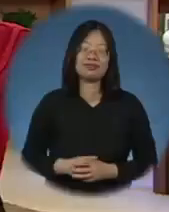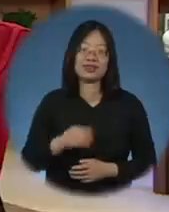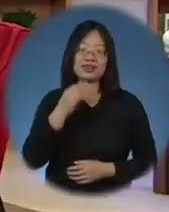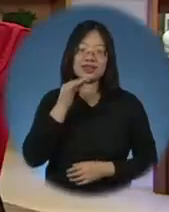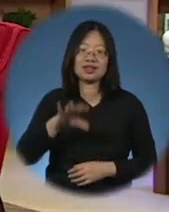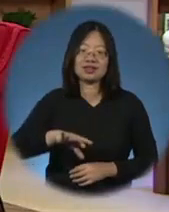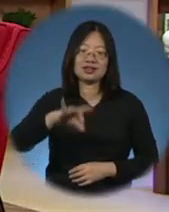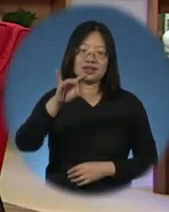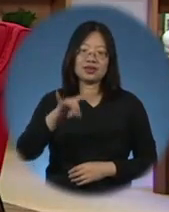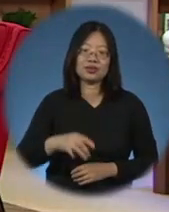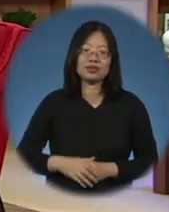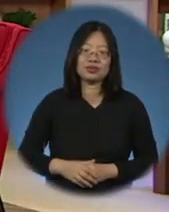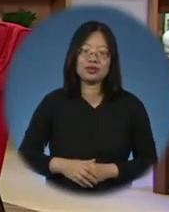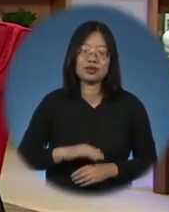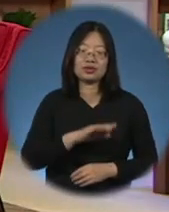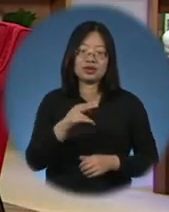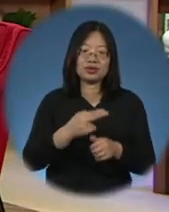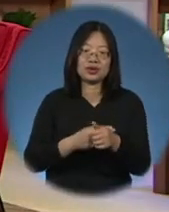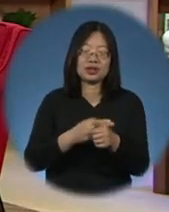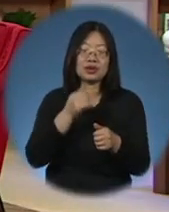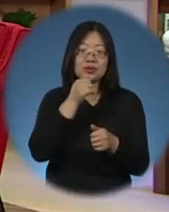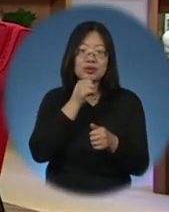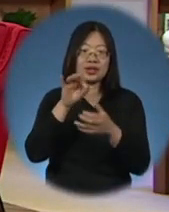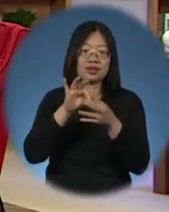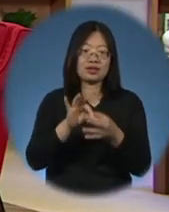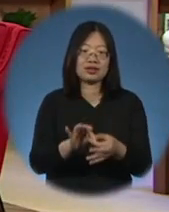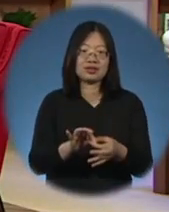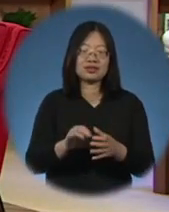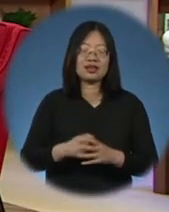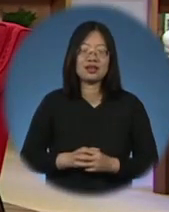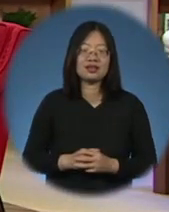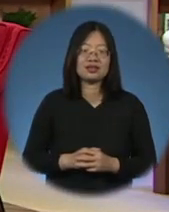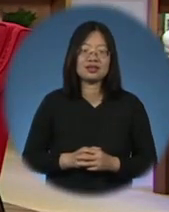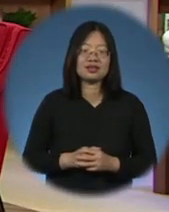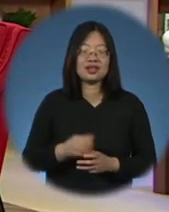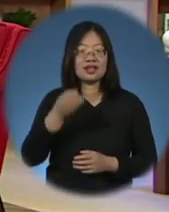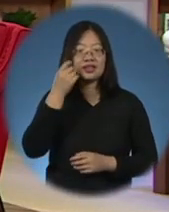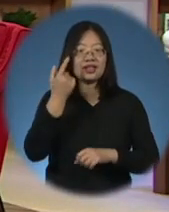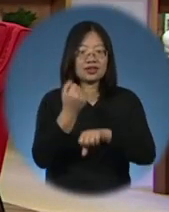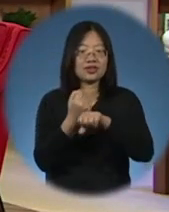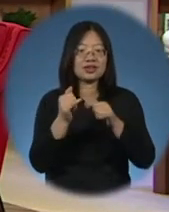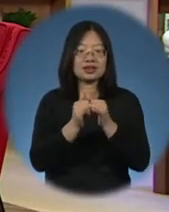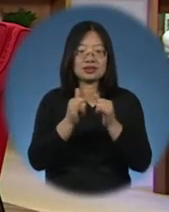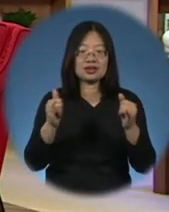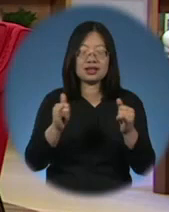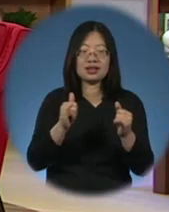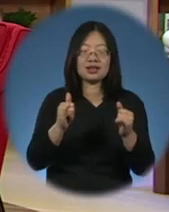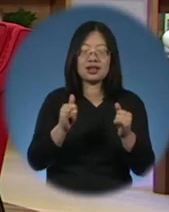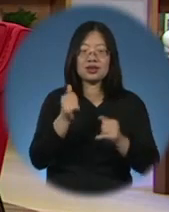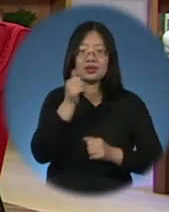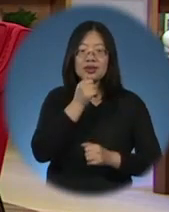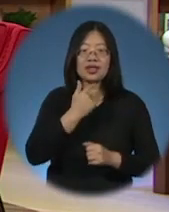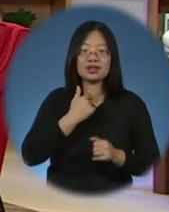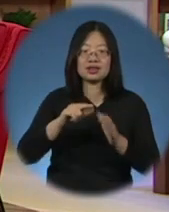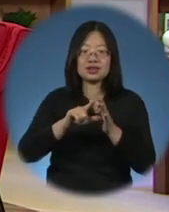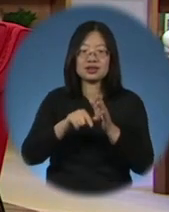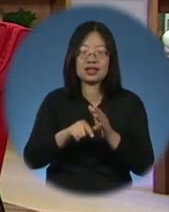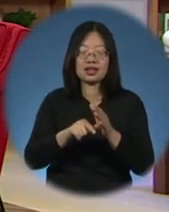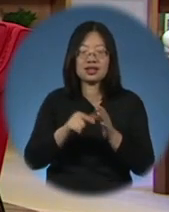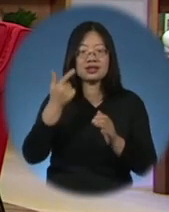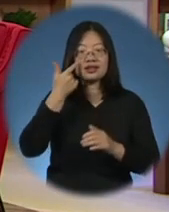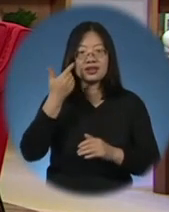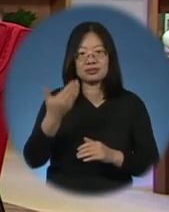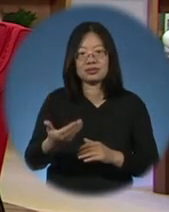역시 처음 우리 교수님을 제가 소개하면서 이런 아주 희한한 연구를 하시는 분입니다라고 소개했을 때